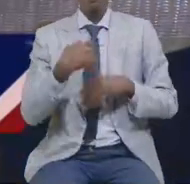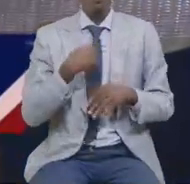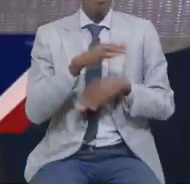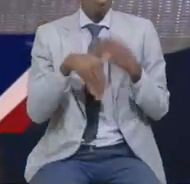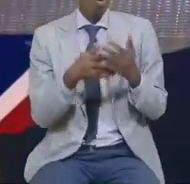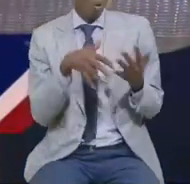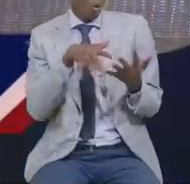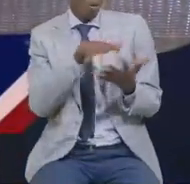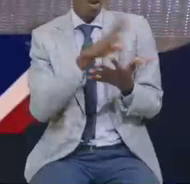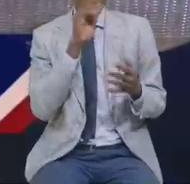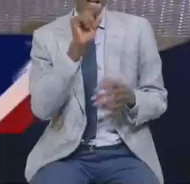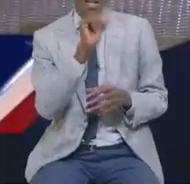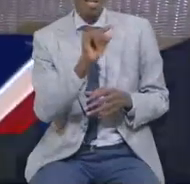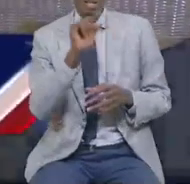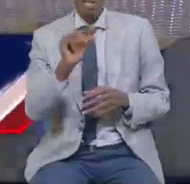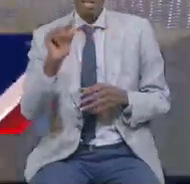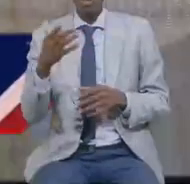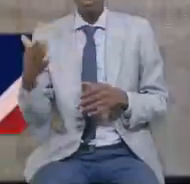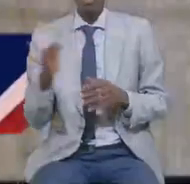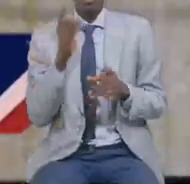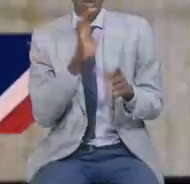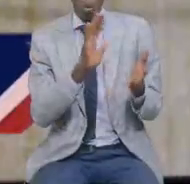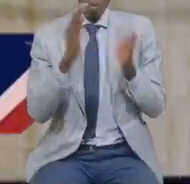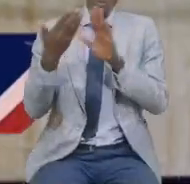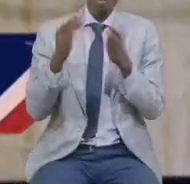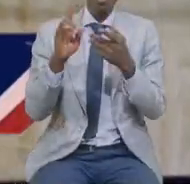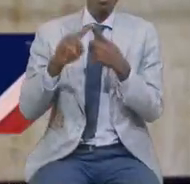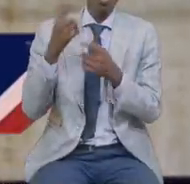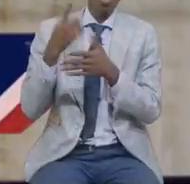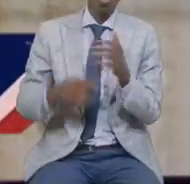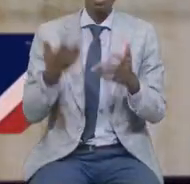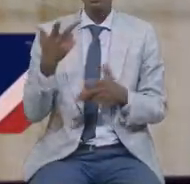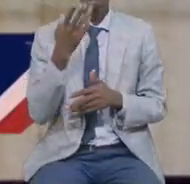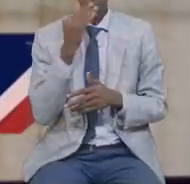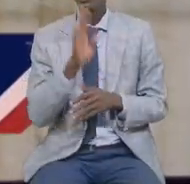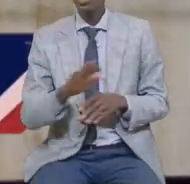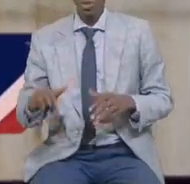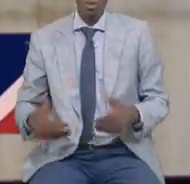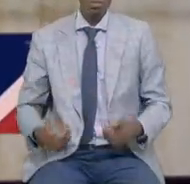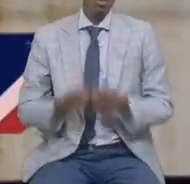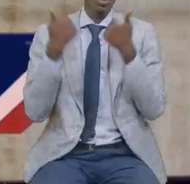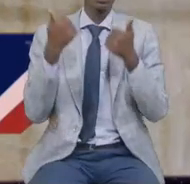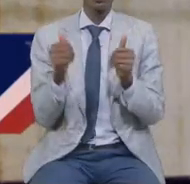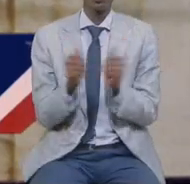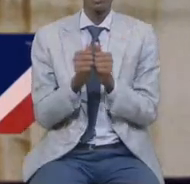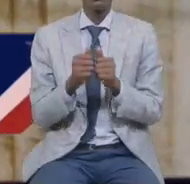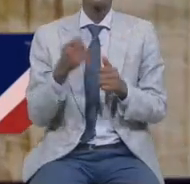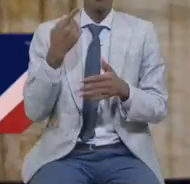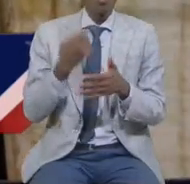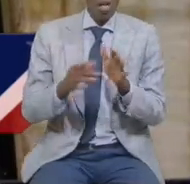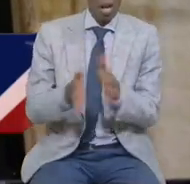moindres choses à comparer à ce que Sadrach, Meshach et Abednego avaient traversé. Demande-toi. Et